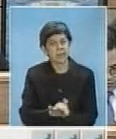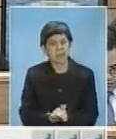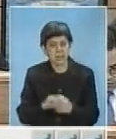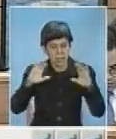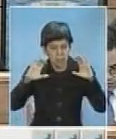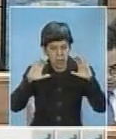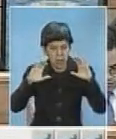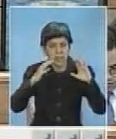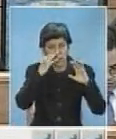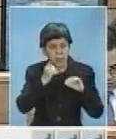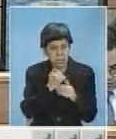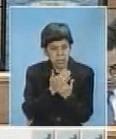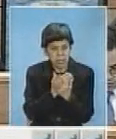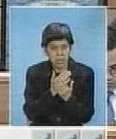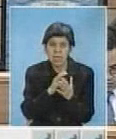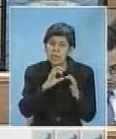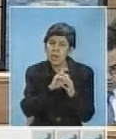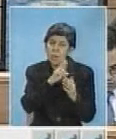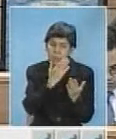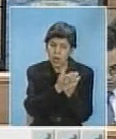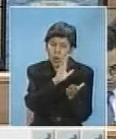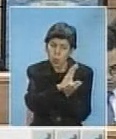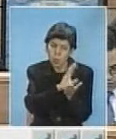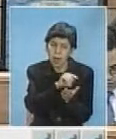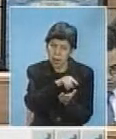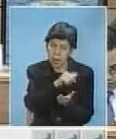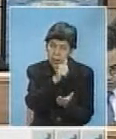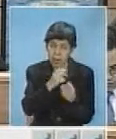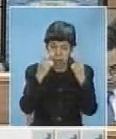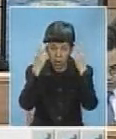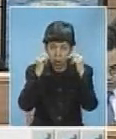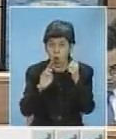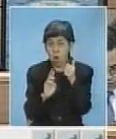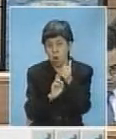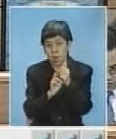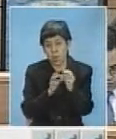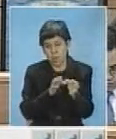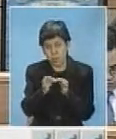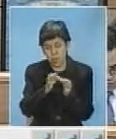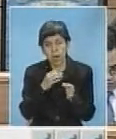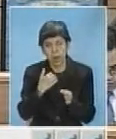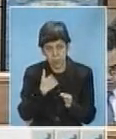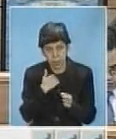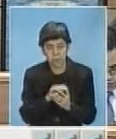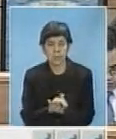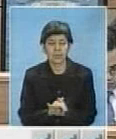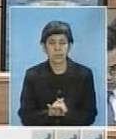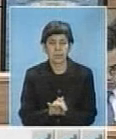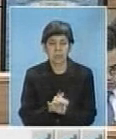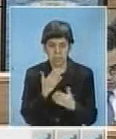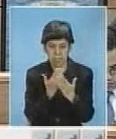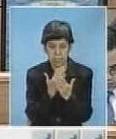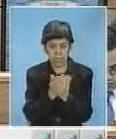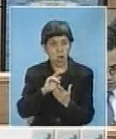รัฐบาลถึงไม่กู้ยืมผ่านระบบงบประมาณท่านรองนายกเมื่อสักครู่ได้ชี้แจงเองนะครับว่าเพด